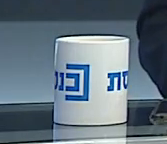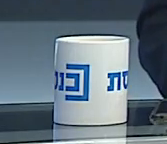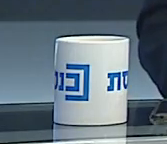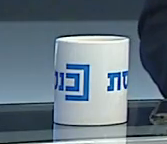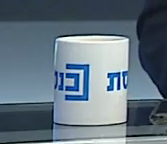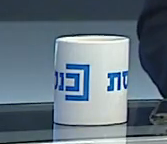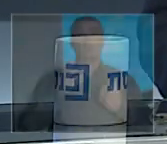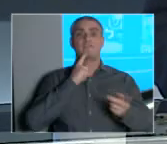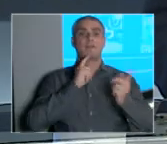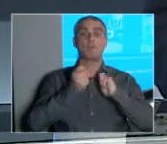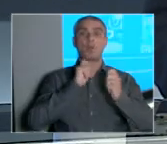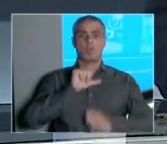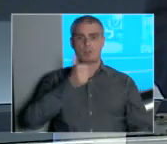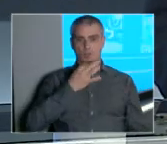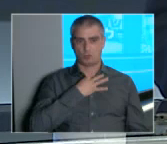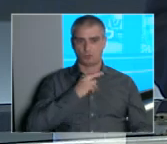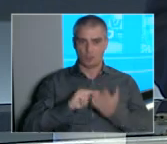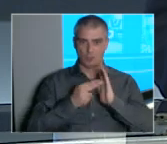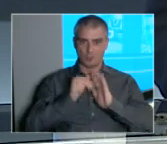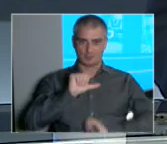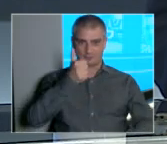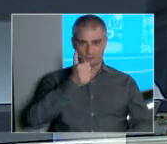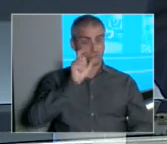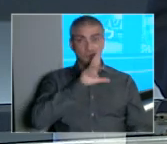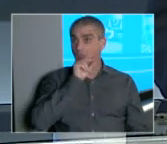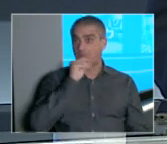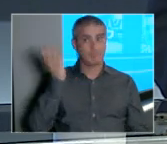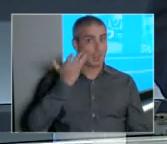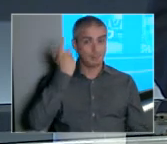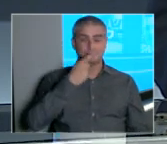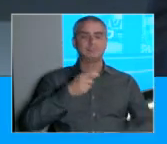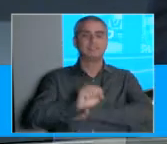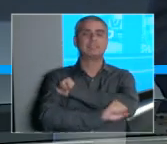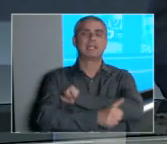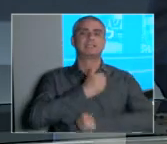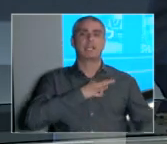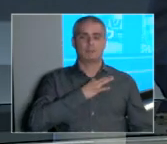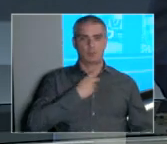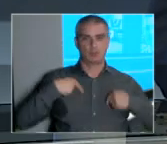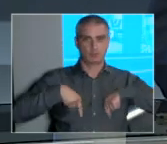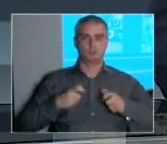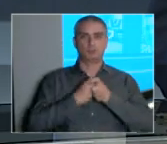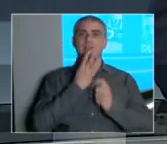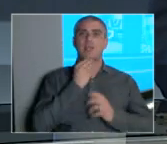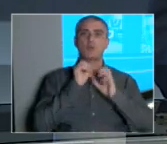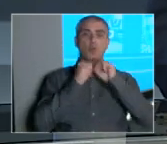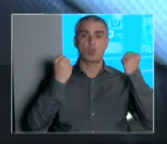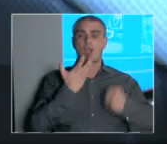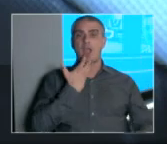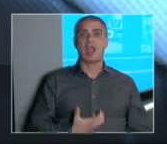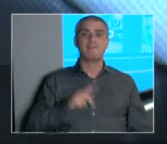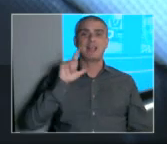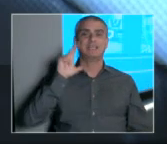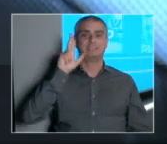ועכשיו אנחנו למרואיין הבכורה שלנו בתוכנית הבכורה, האיש שלא דיבר הרבה זמן, סגן שר הבריאות ויושב ראש סיעת יהדות התורה, הרב יעקב